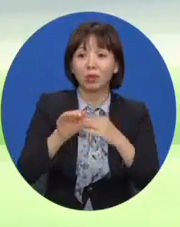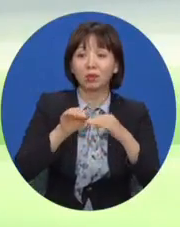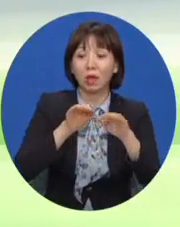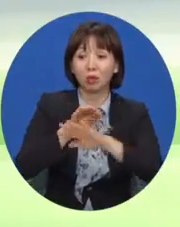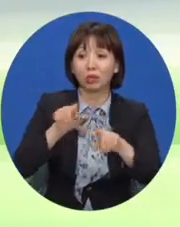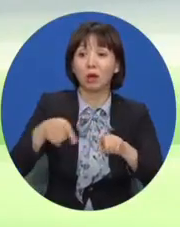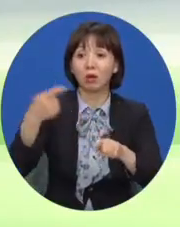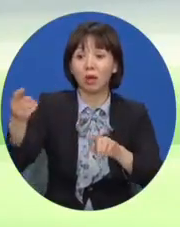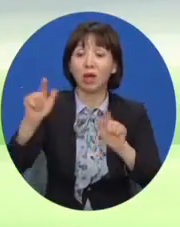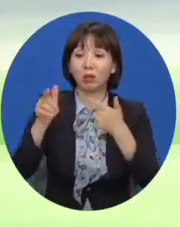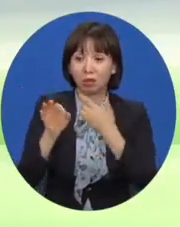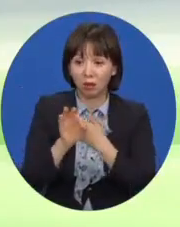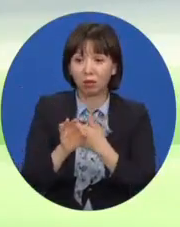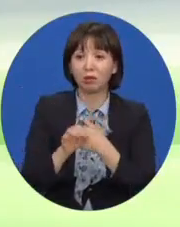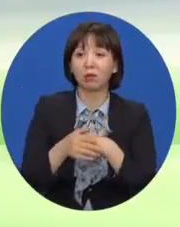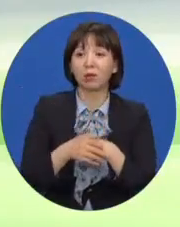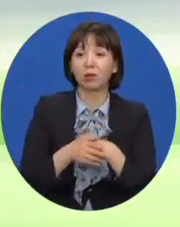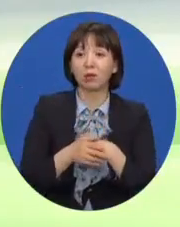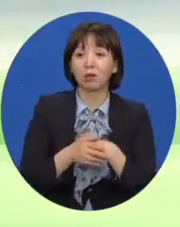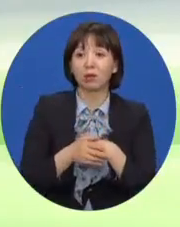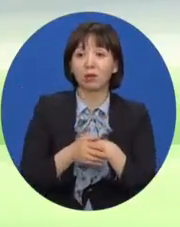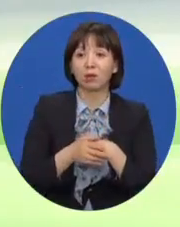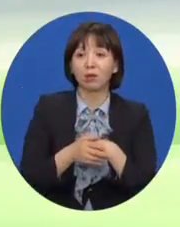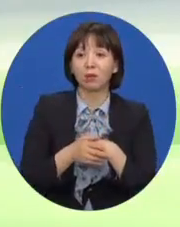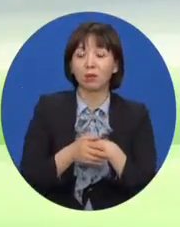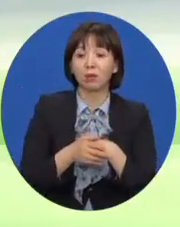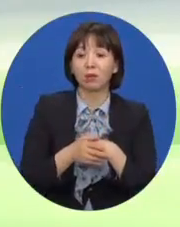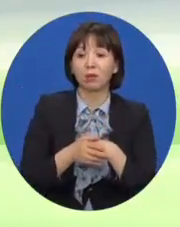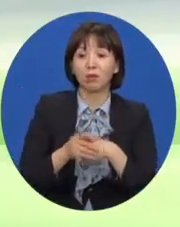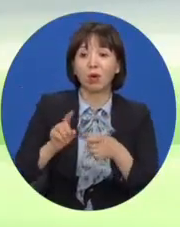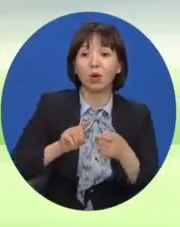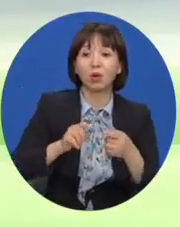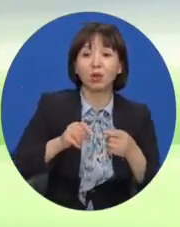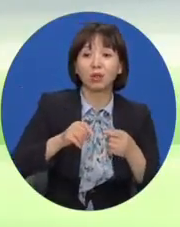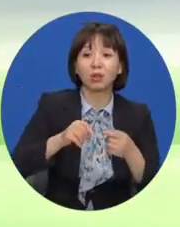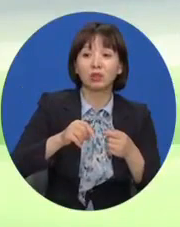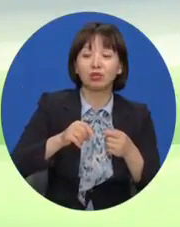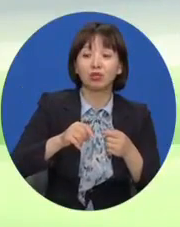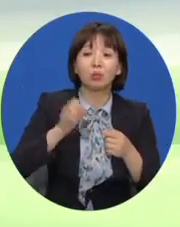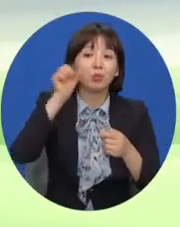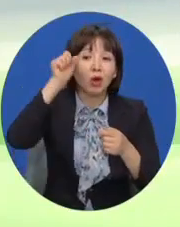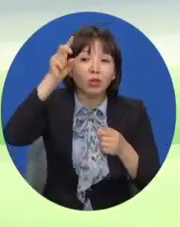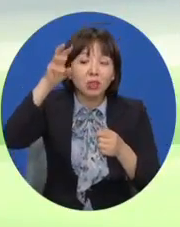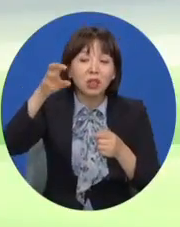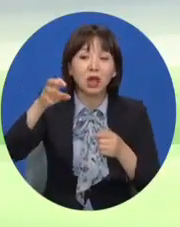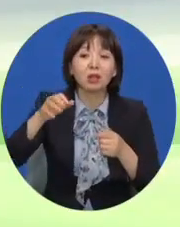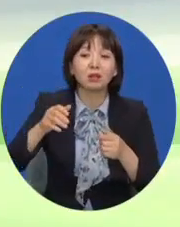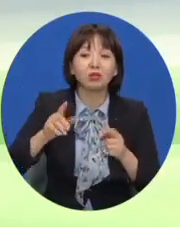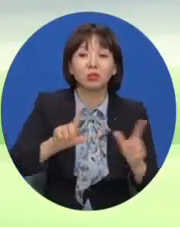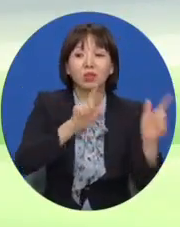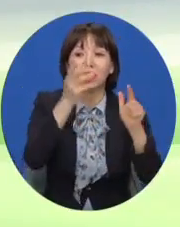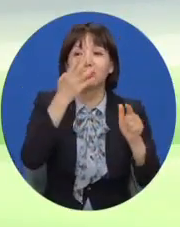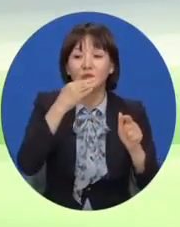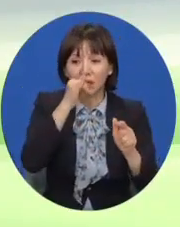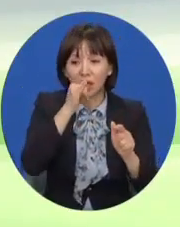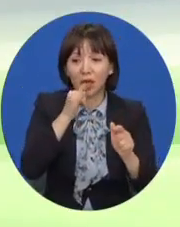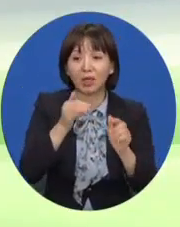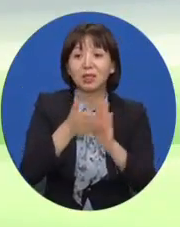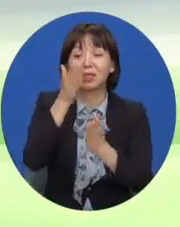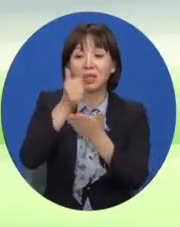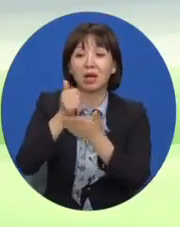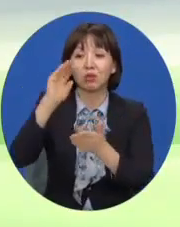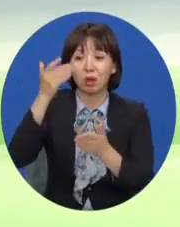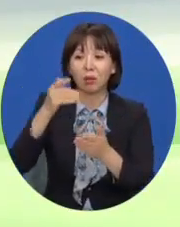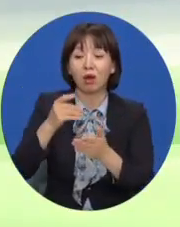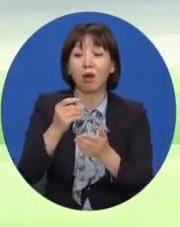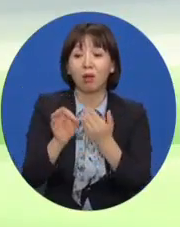건너간다든가 원타치 어떤 그 타원형 이런 그 체류형 관광을 만드는데 앞으로 저의 시장이 되면은